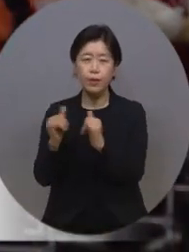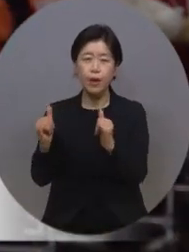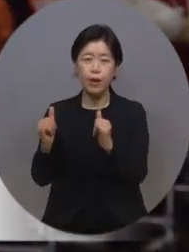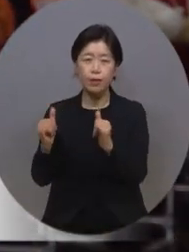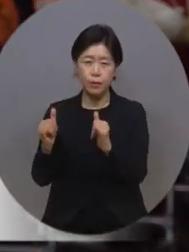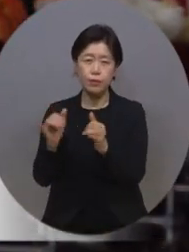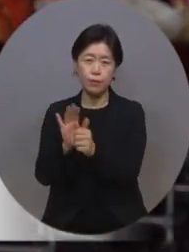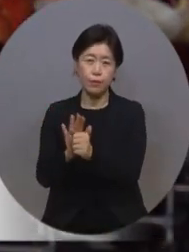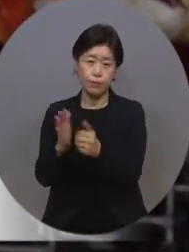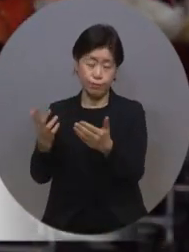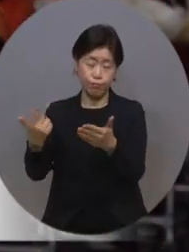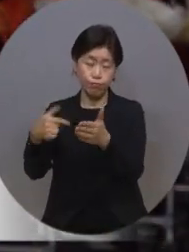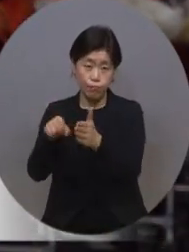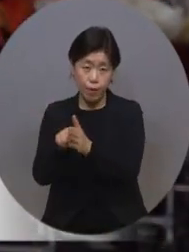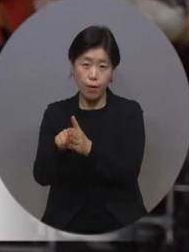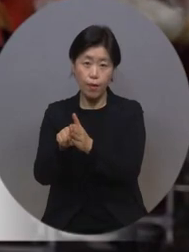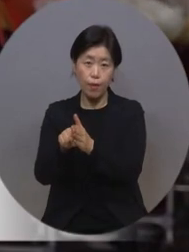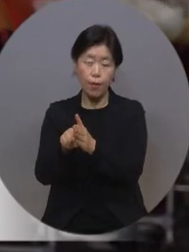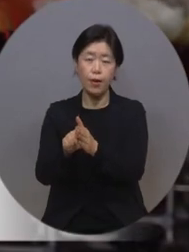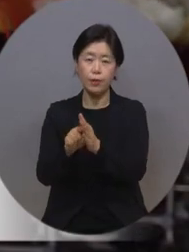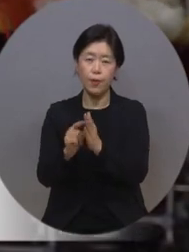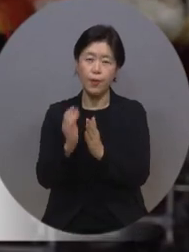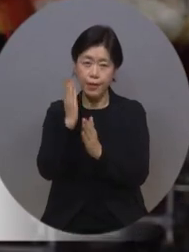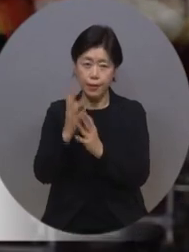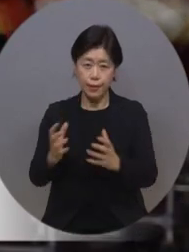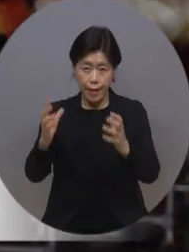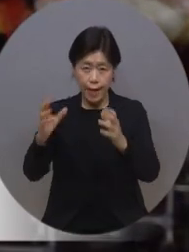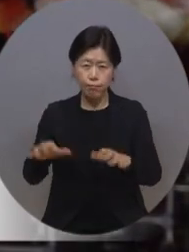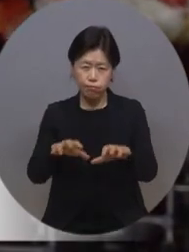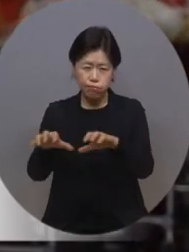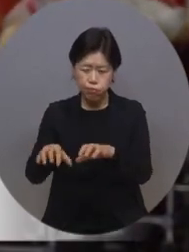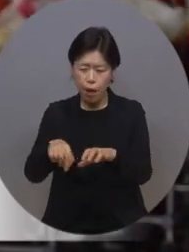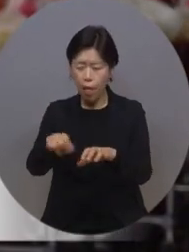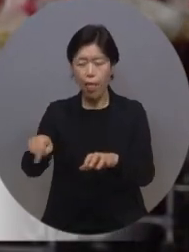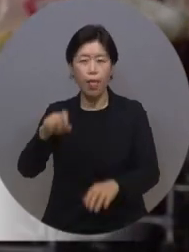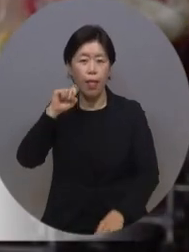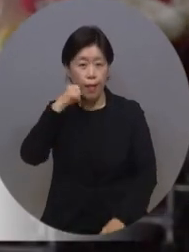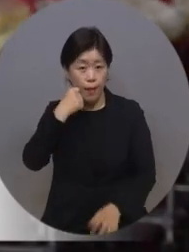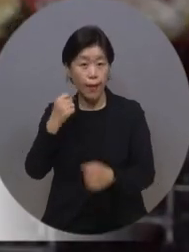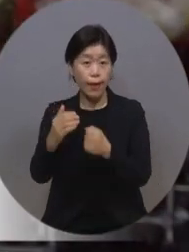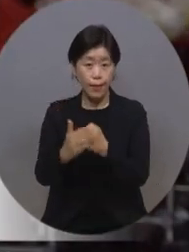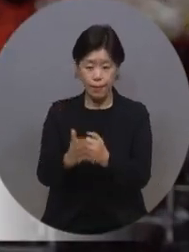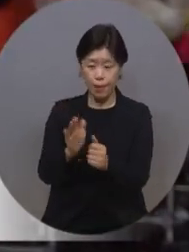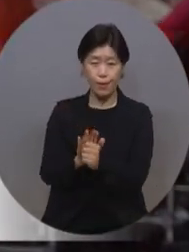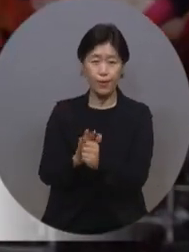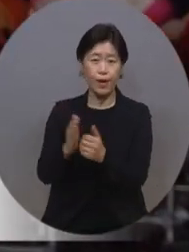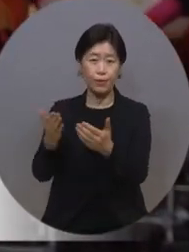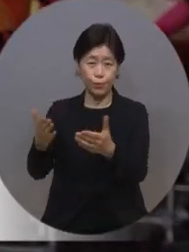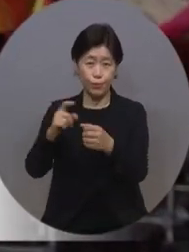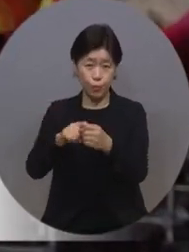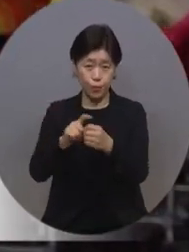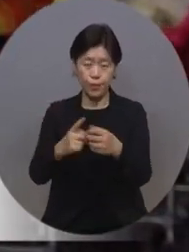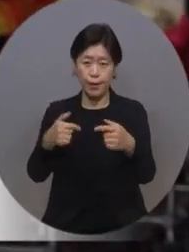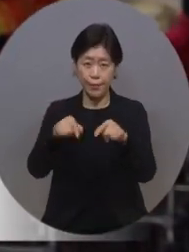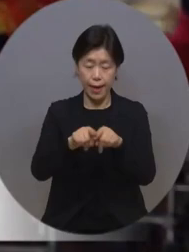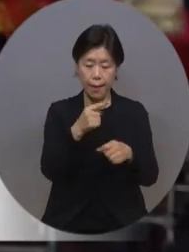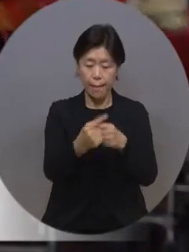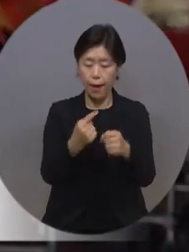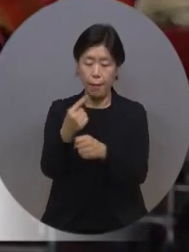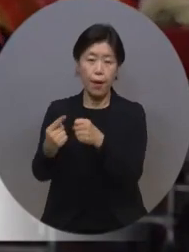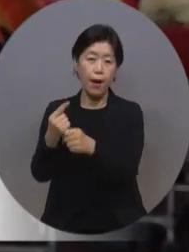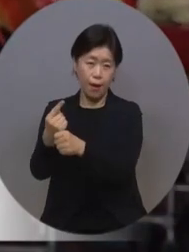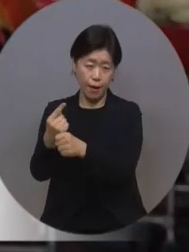어려운 분들을 위해서 영월군에서 활용할 수 있는 봉사 자원들이 함께해서 내년